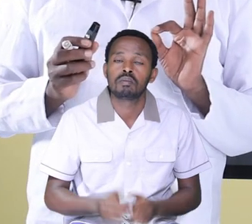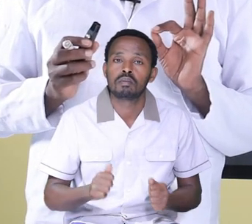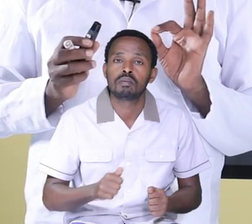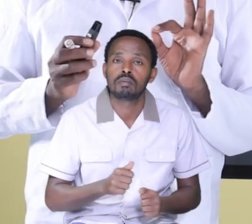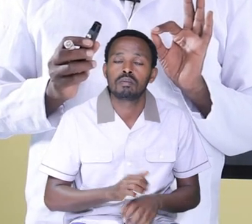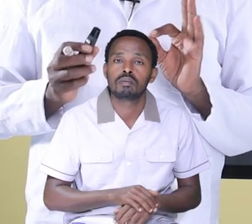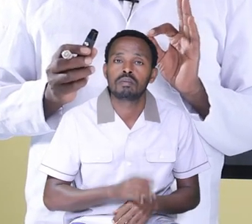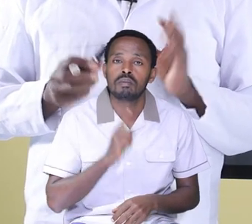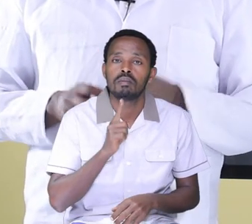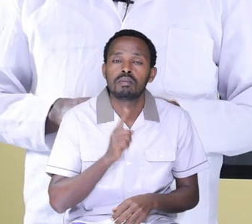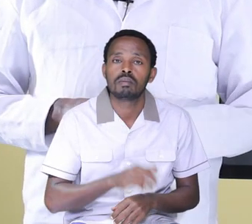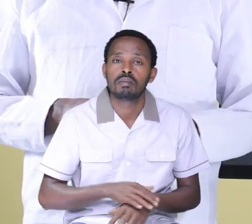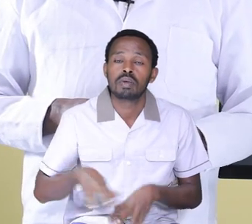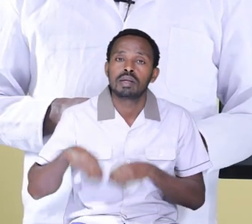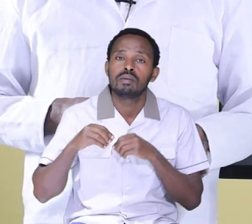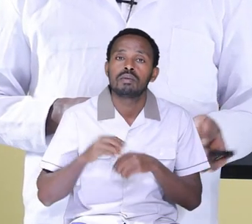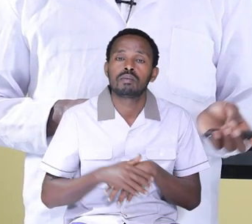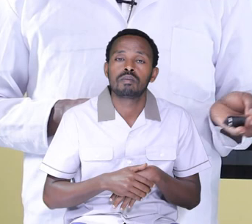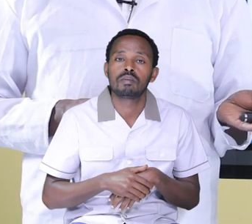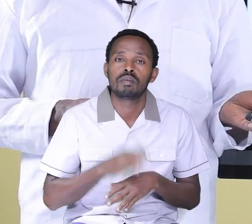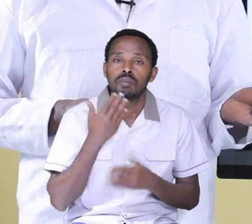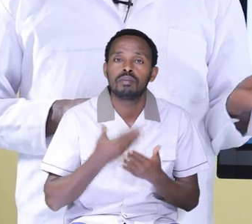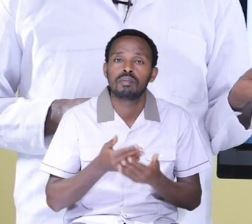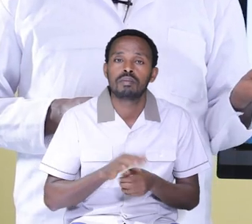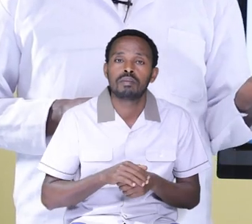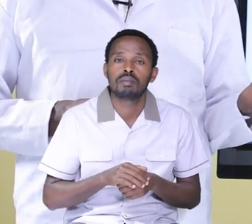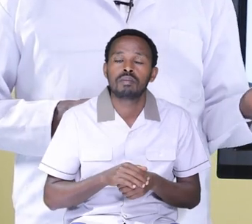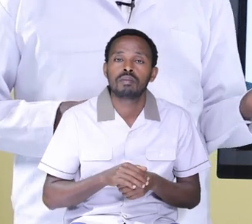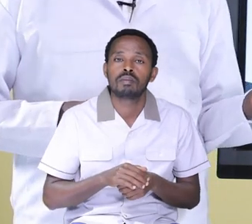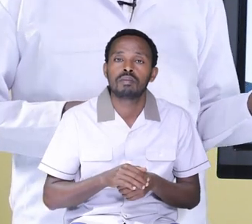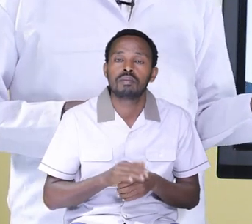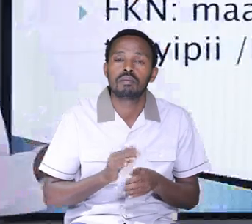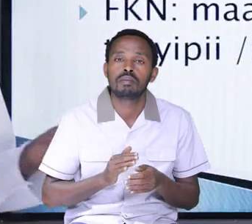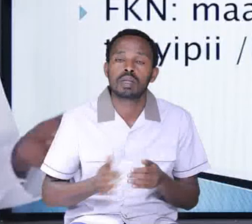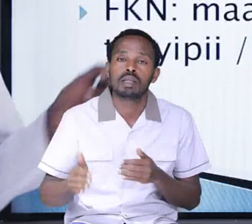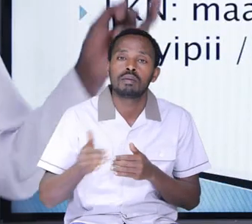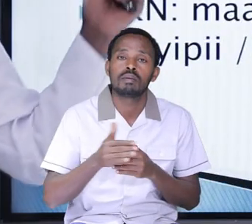jechuudha. Barattoota baay'ee gaariidha. Kanatti aansuun